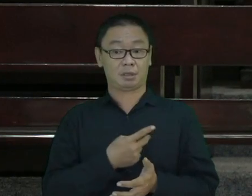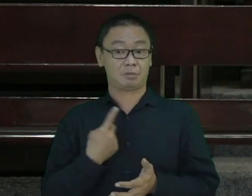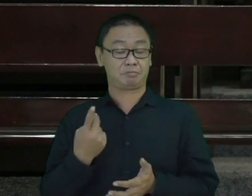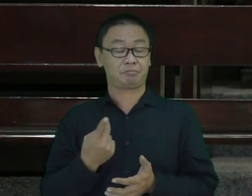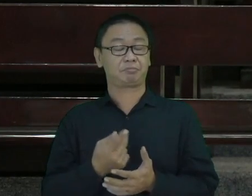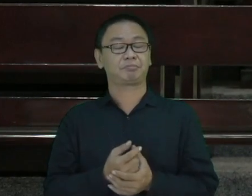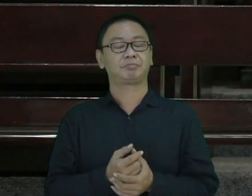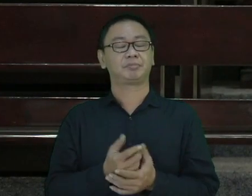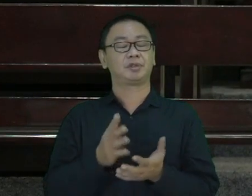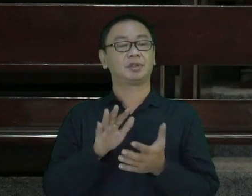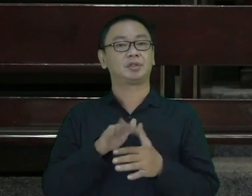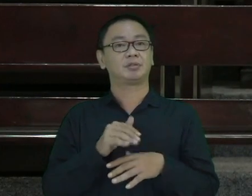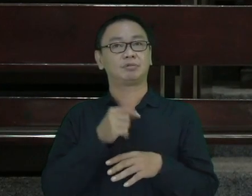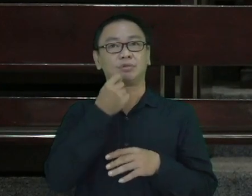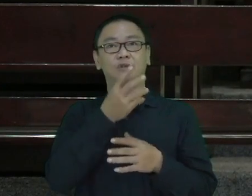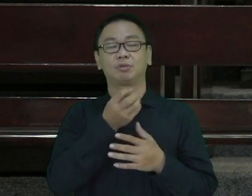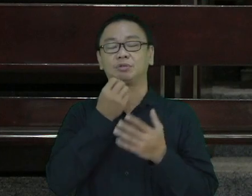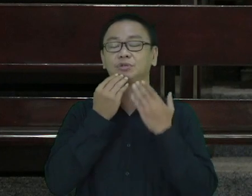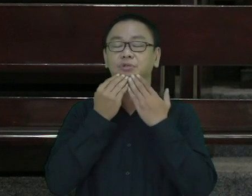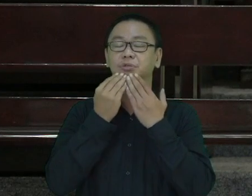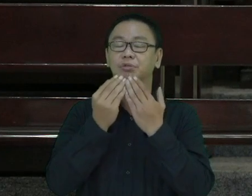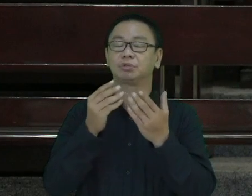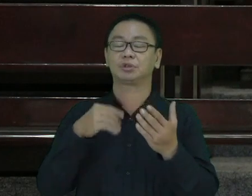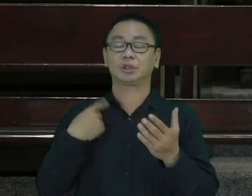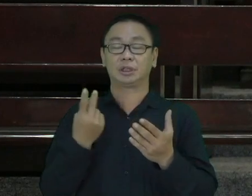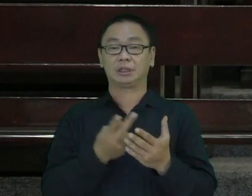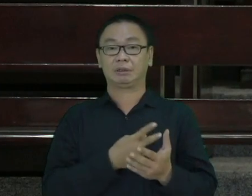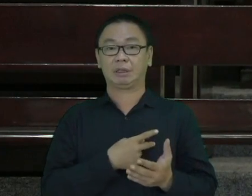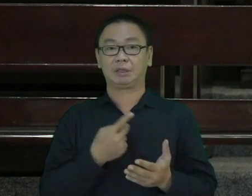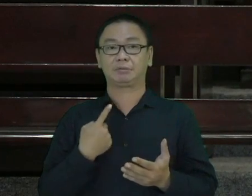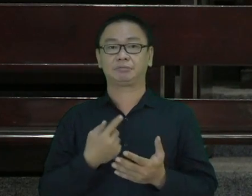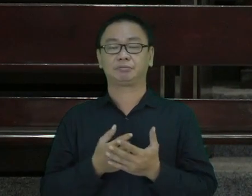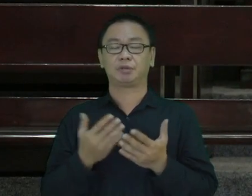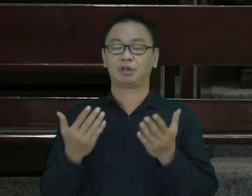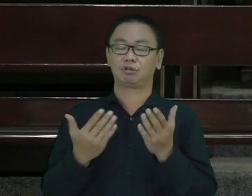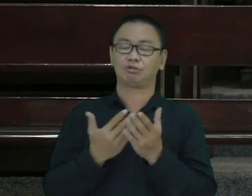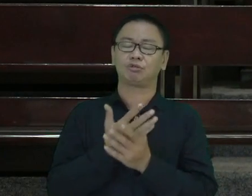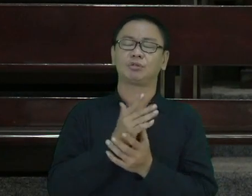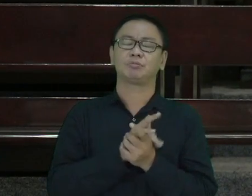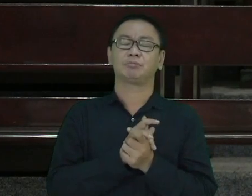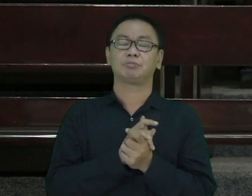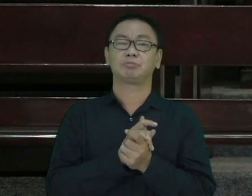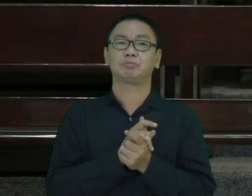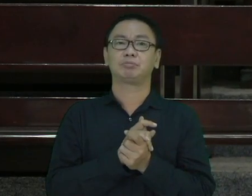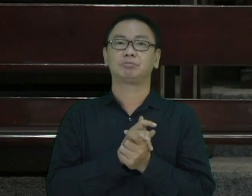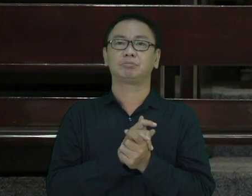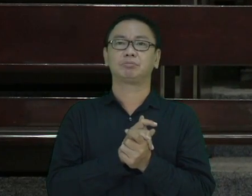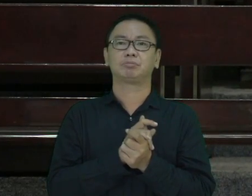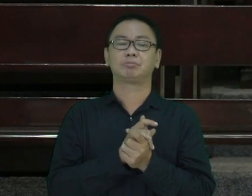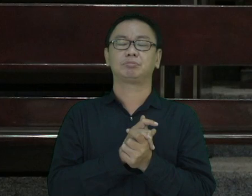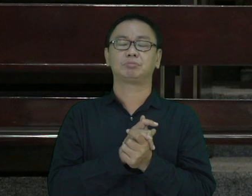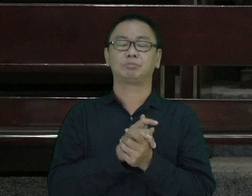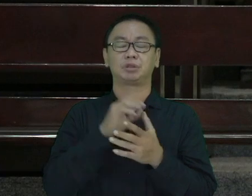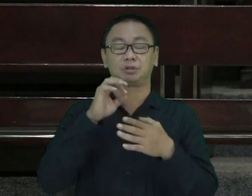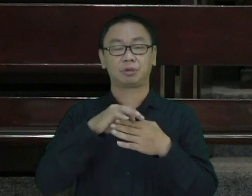untuk menyatakan syukur kita kepada Tuhan melalui persembahan. Dimanapun saudara berada, saudara